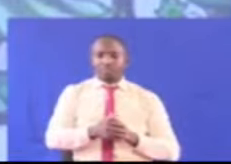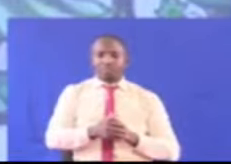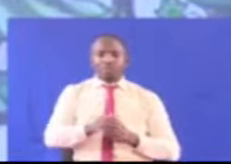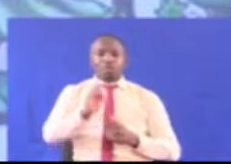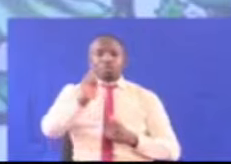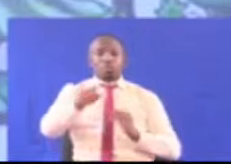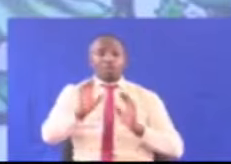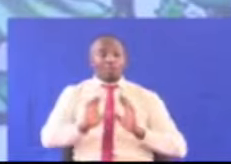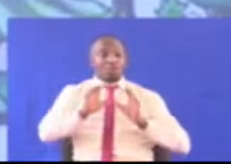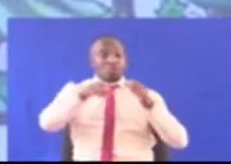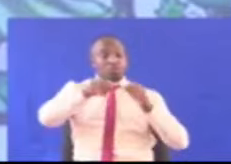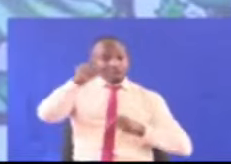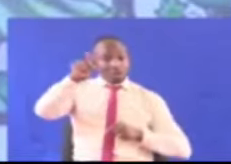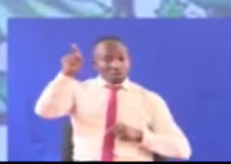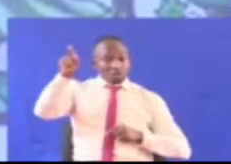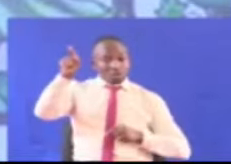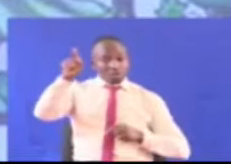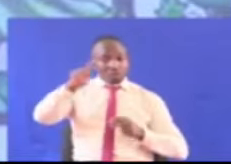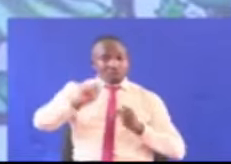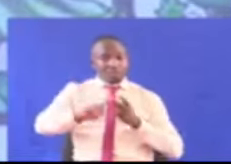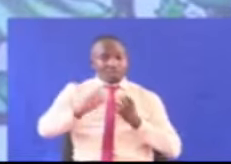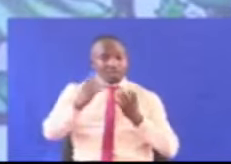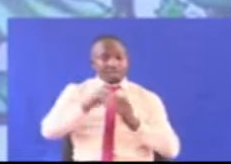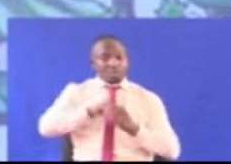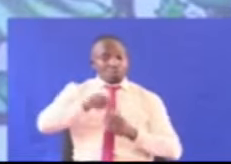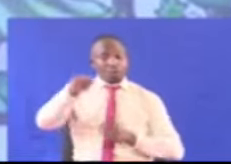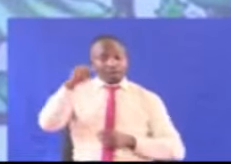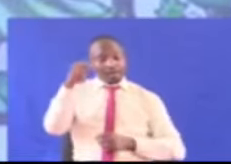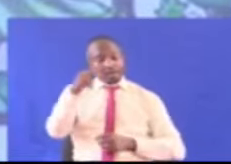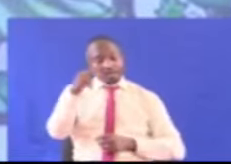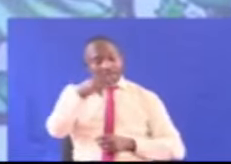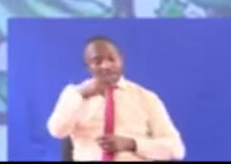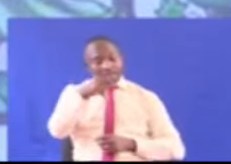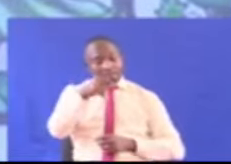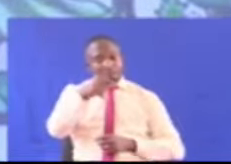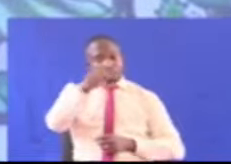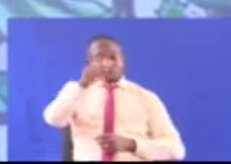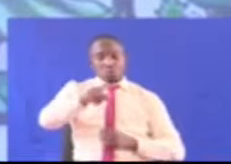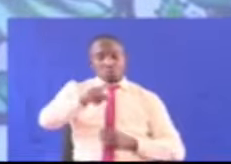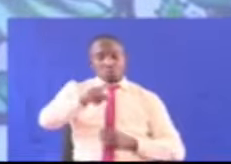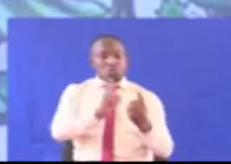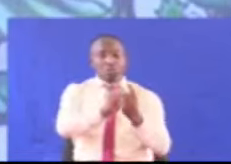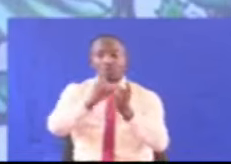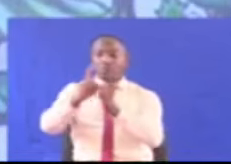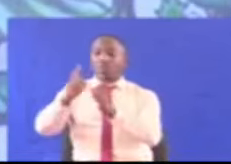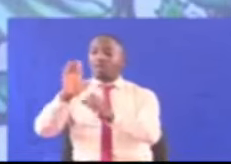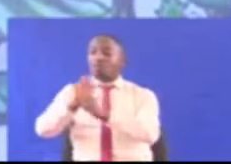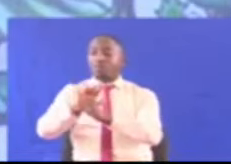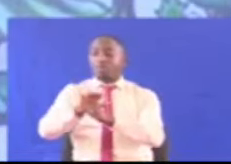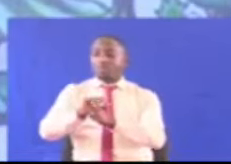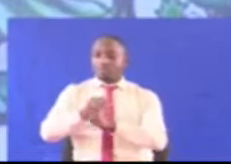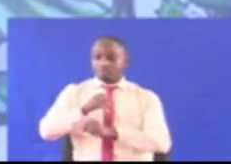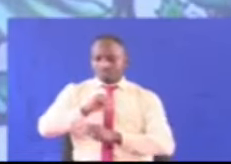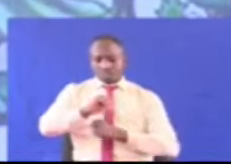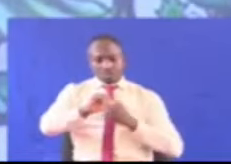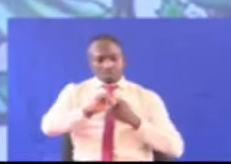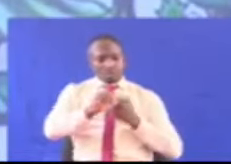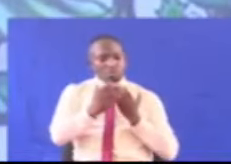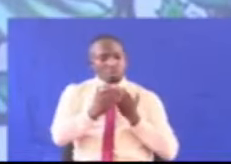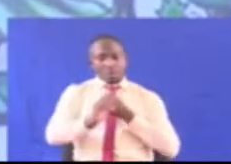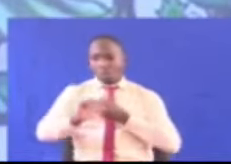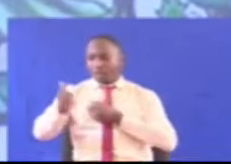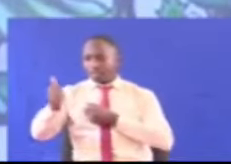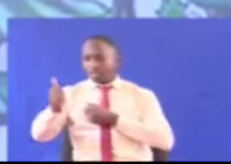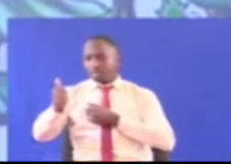Iko mikutano huko tulikotoka ilibidi awe anaenda yeye kwa sababu mikutano ilikuwa mingi, watu wa kuonana nao ni wengi. Na